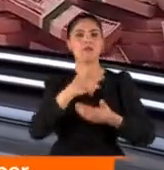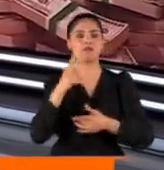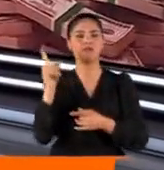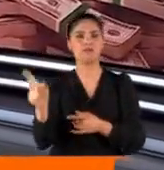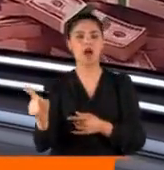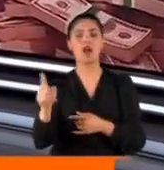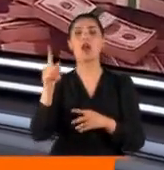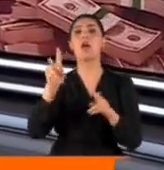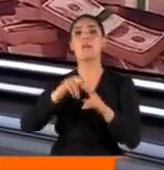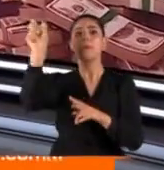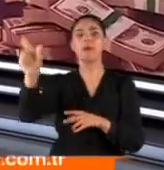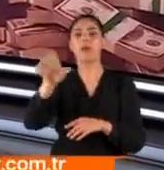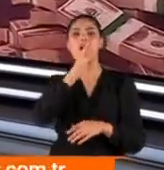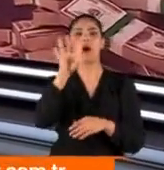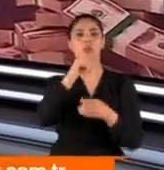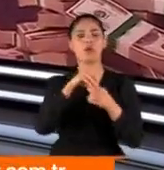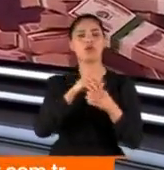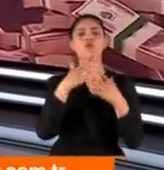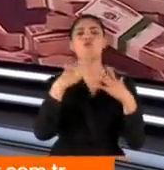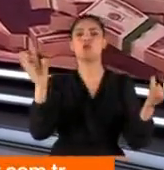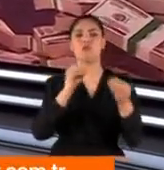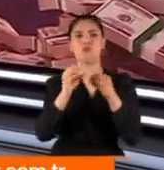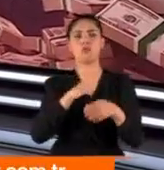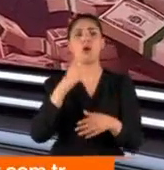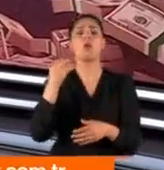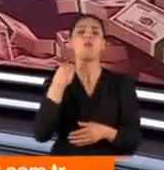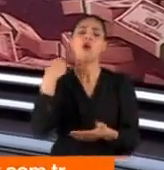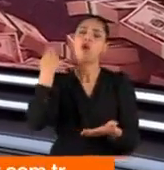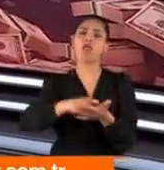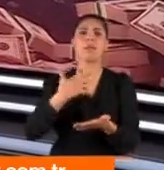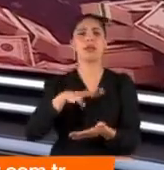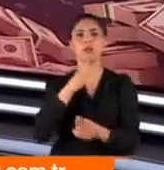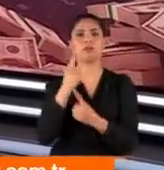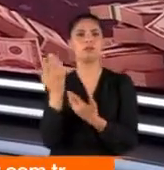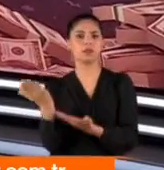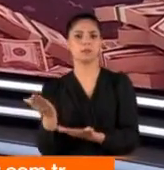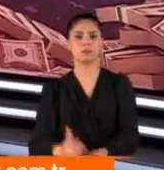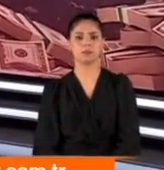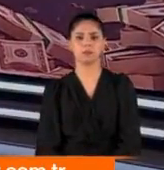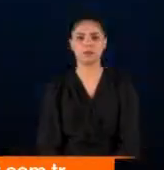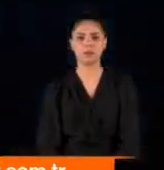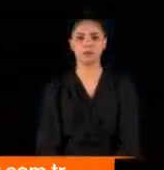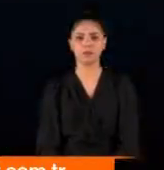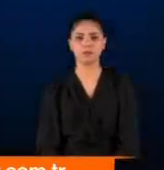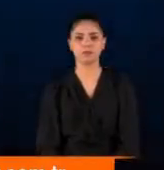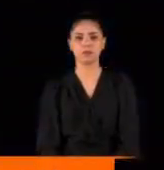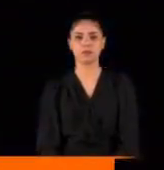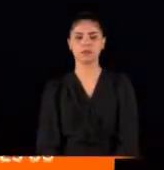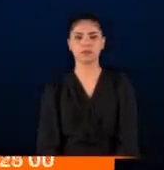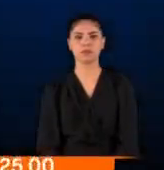nitelikteydi Aydın yurtdışında büyük sorunlar yaşadığını ve Borcunu ödemek istediğini söylüyor ya